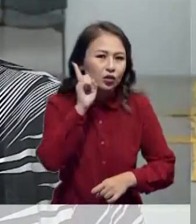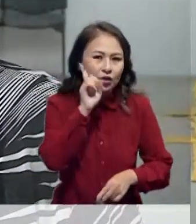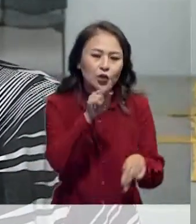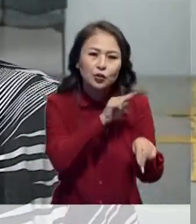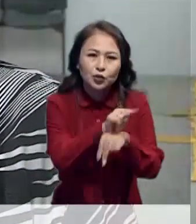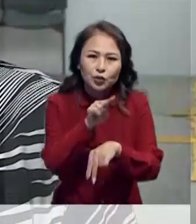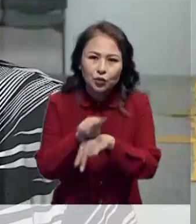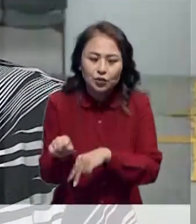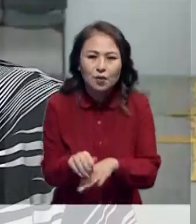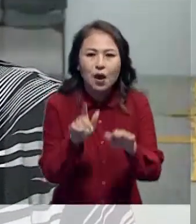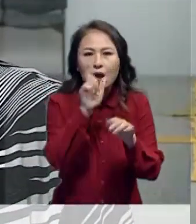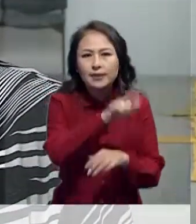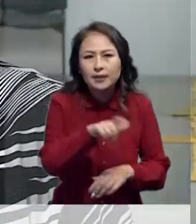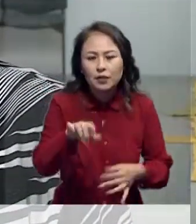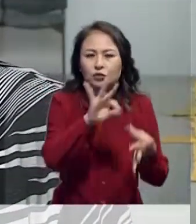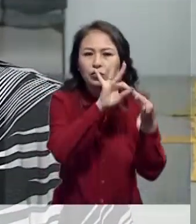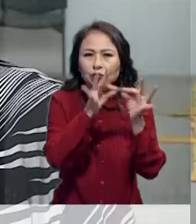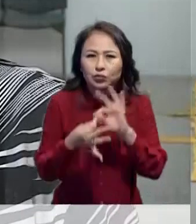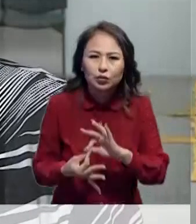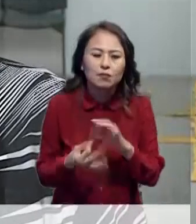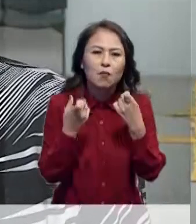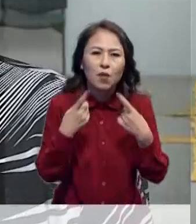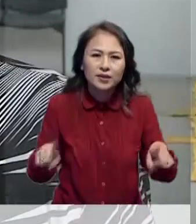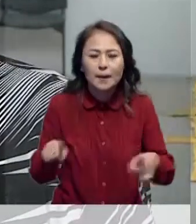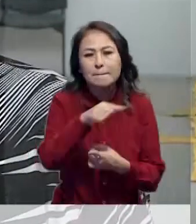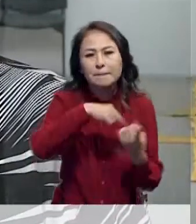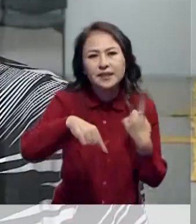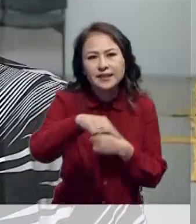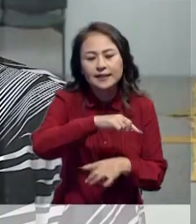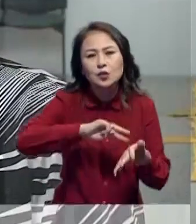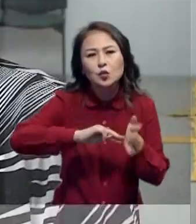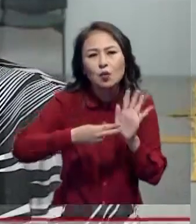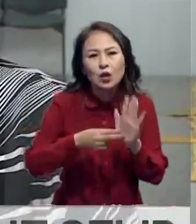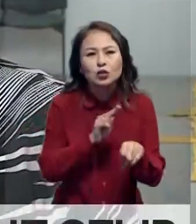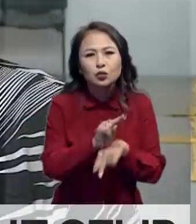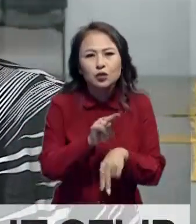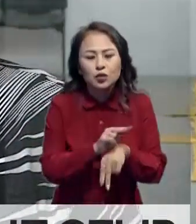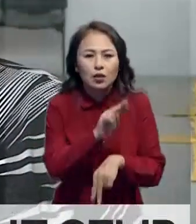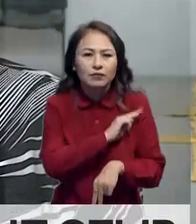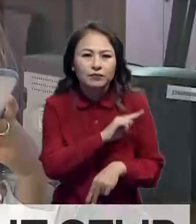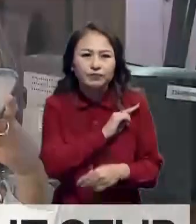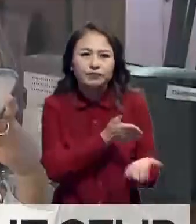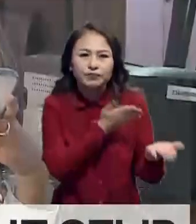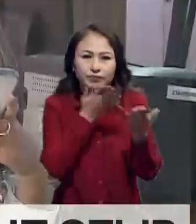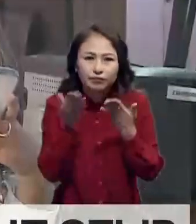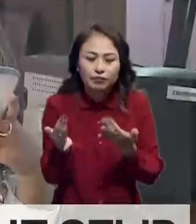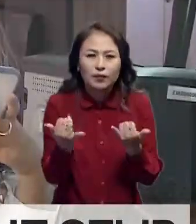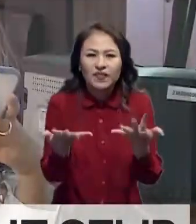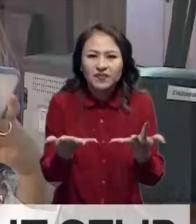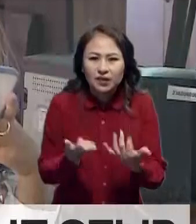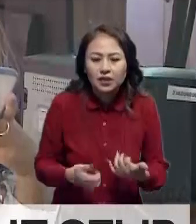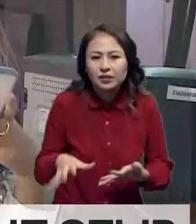үйретіп, барлық азаматтарға түсіндіріп, басқа да бизнестің жобаларымен жұмыс істеуге шақырып жатырмыз. Бұл алғандардың